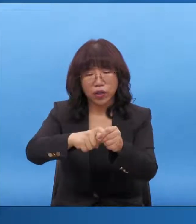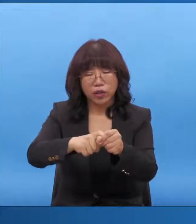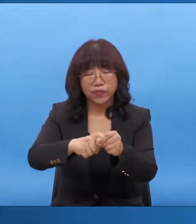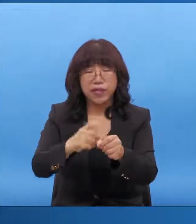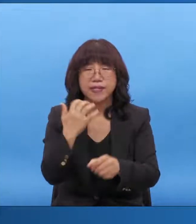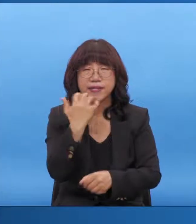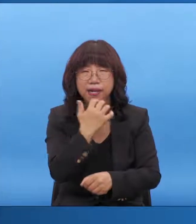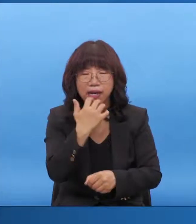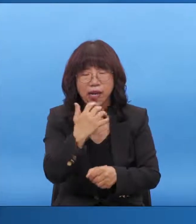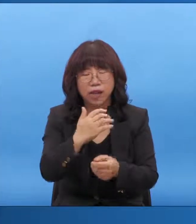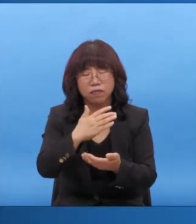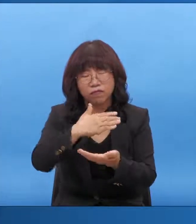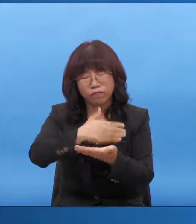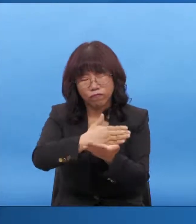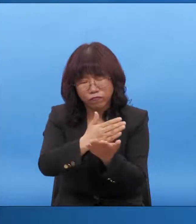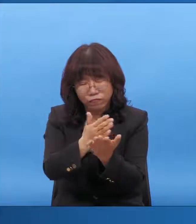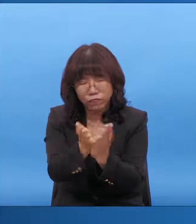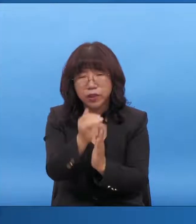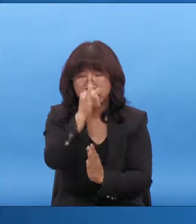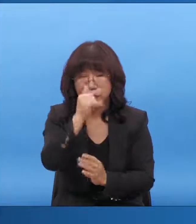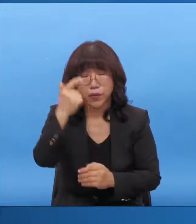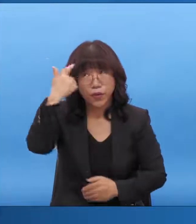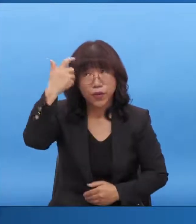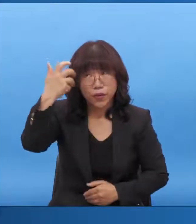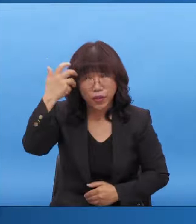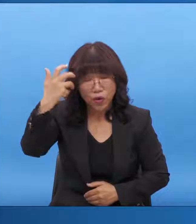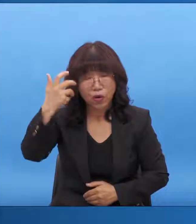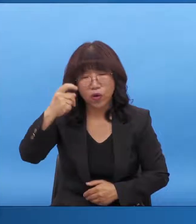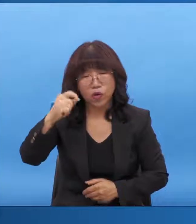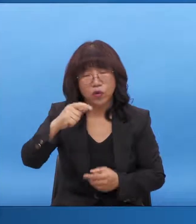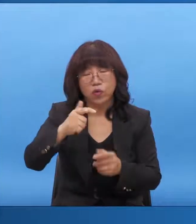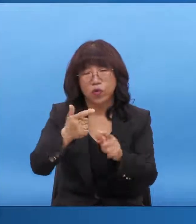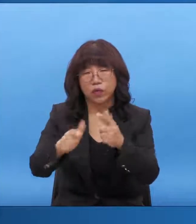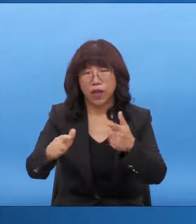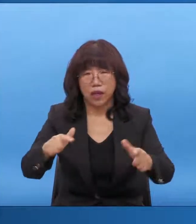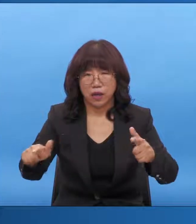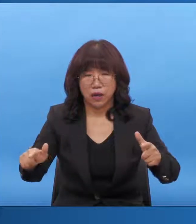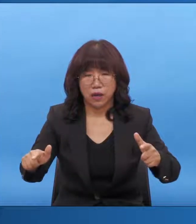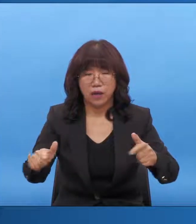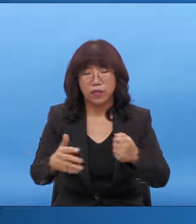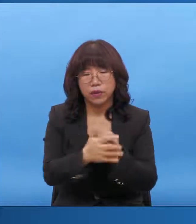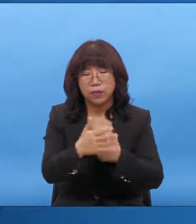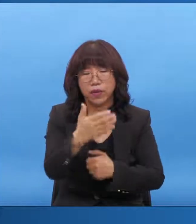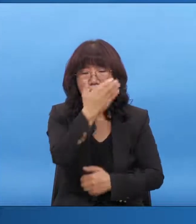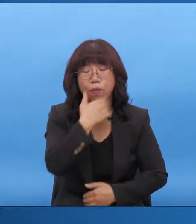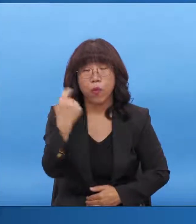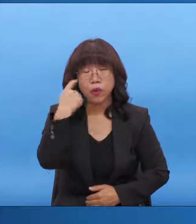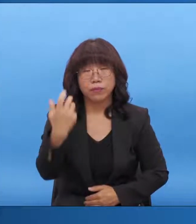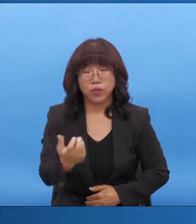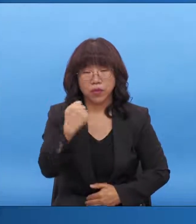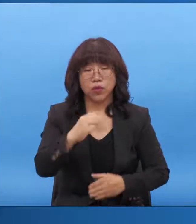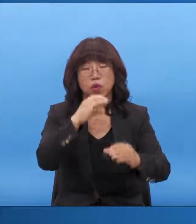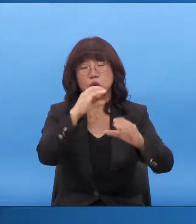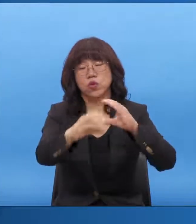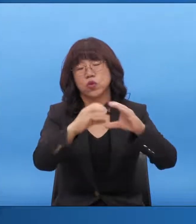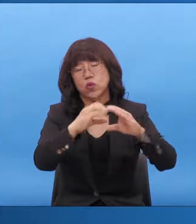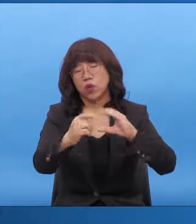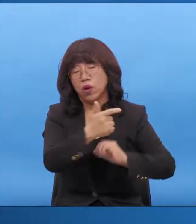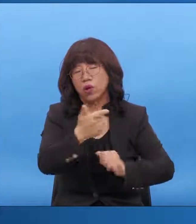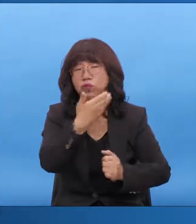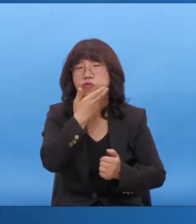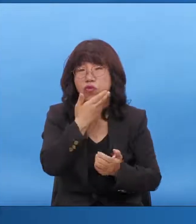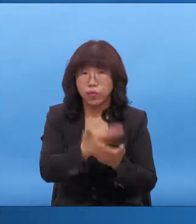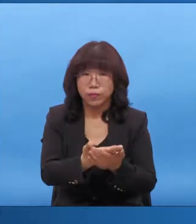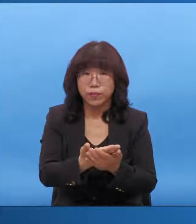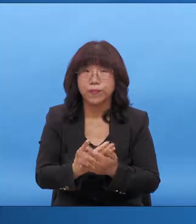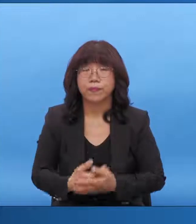복음 가진 사람과 어떤 소통이 된다는 이건 굉장히 중요한 거예요. Remnants, you have to remember this. Everyone has a gospel colors. For the fact that you're